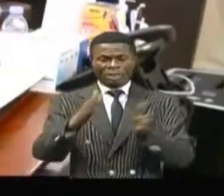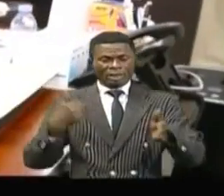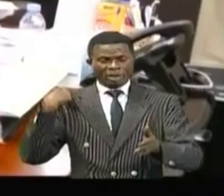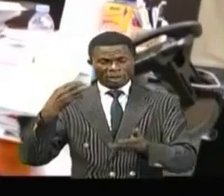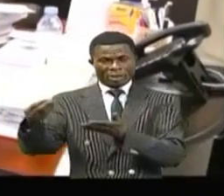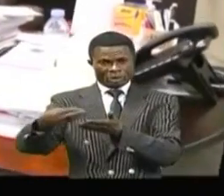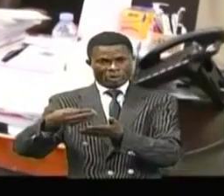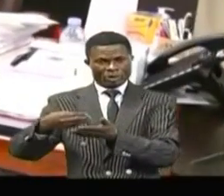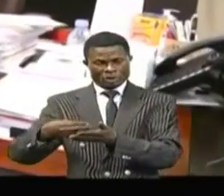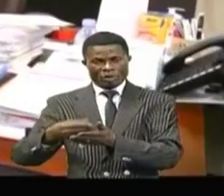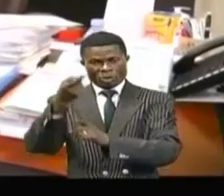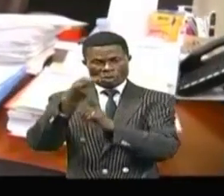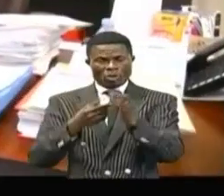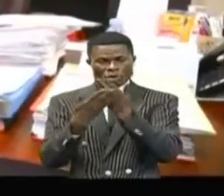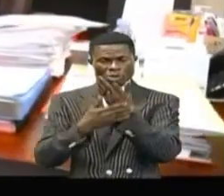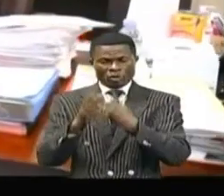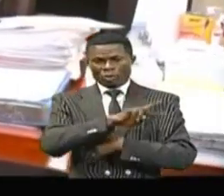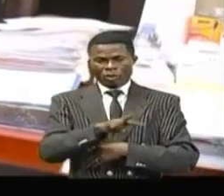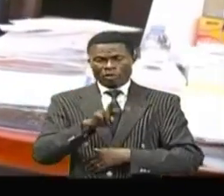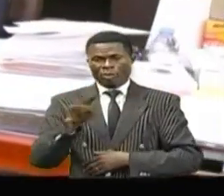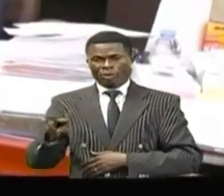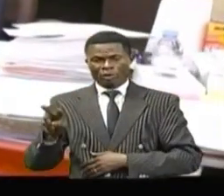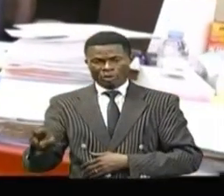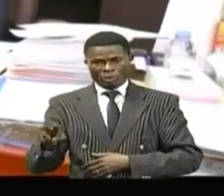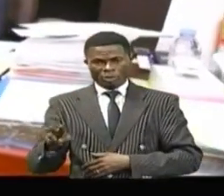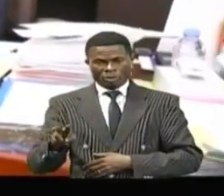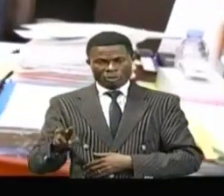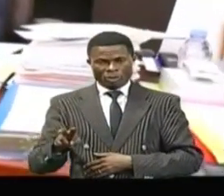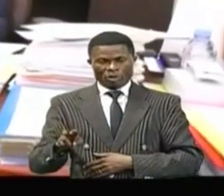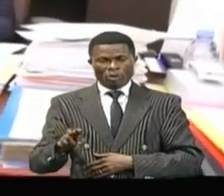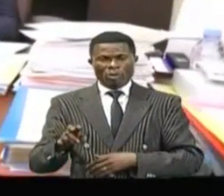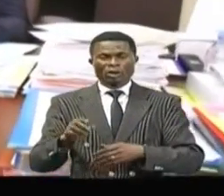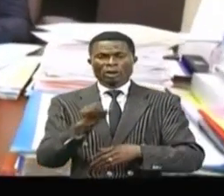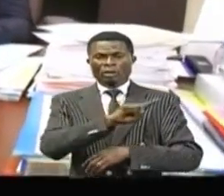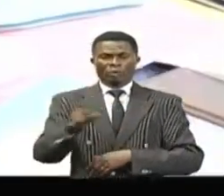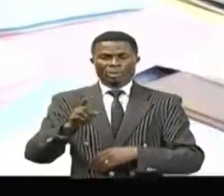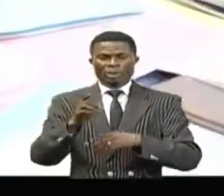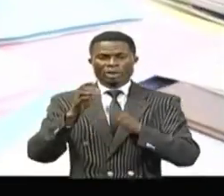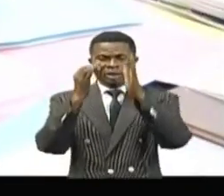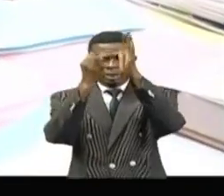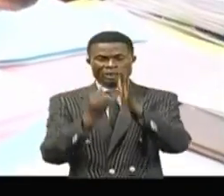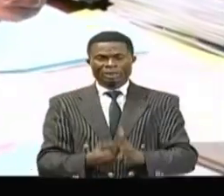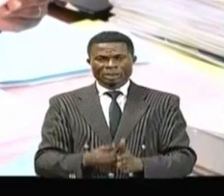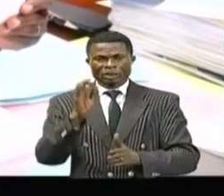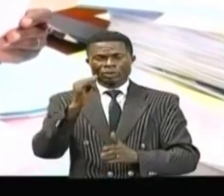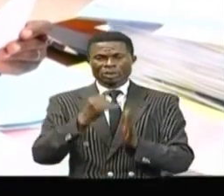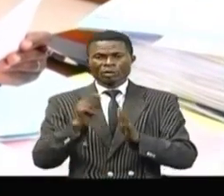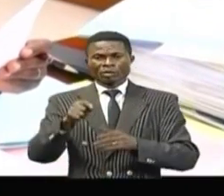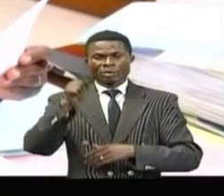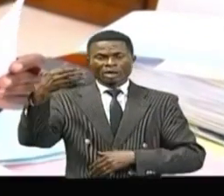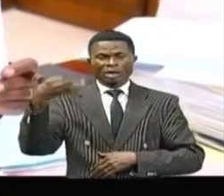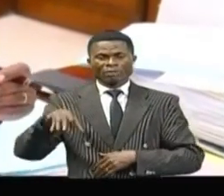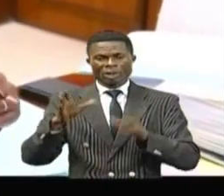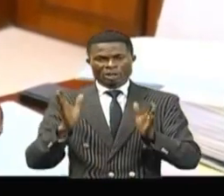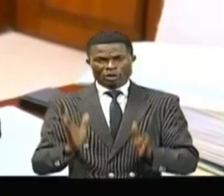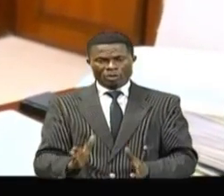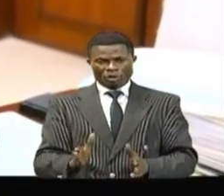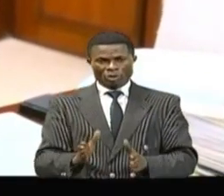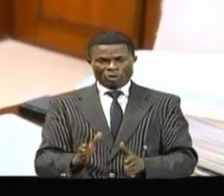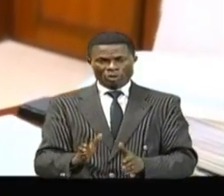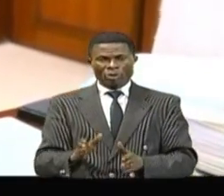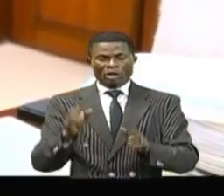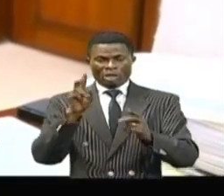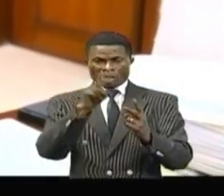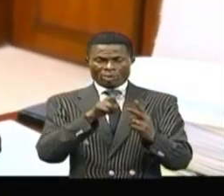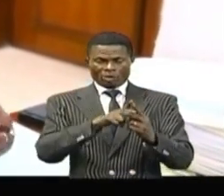mobilisées au mois d'août 2022 ont été de l'ordre de 1 567,7 milliards de francs congolais sur des prévisions